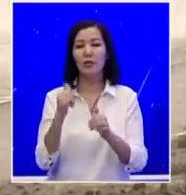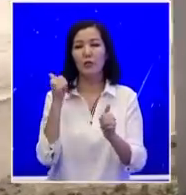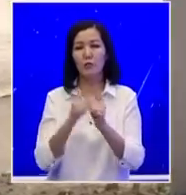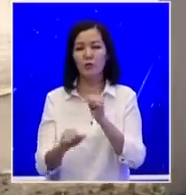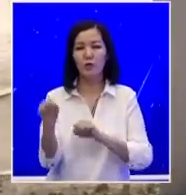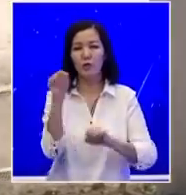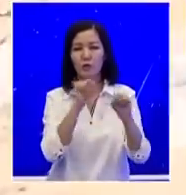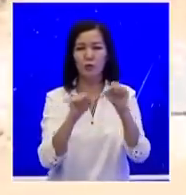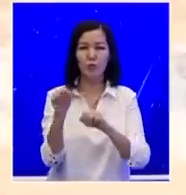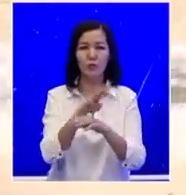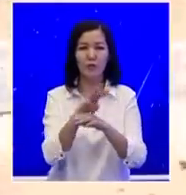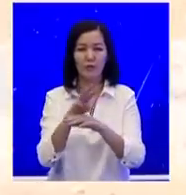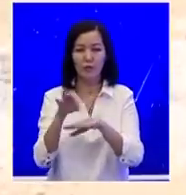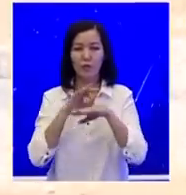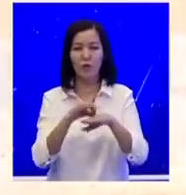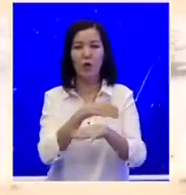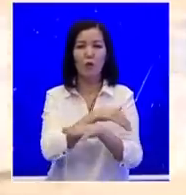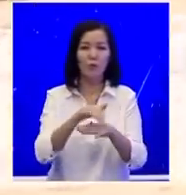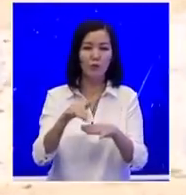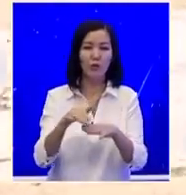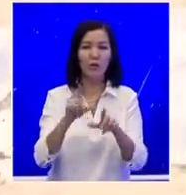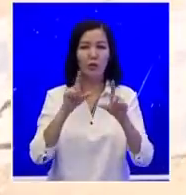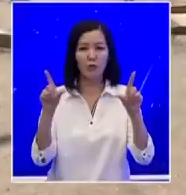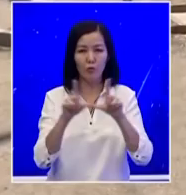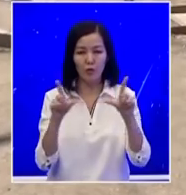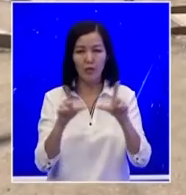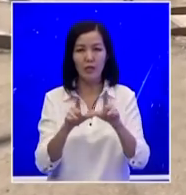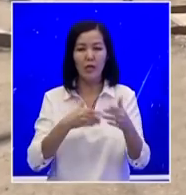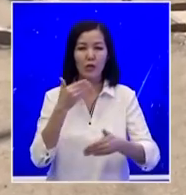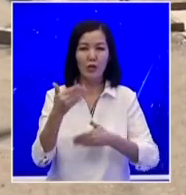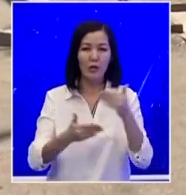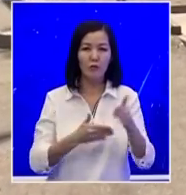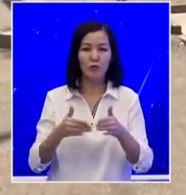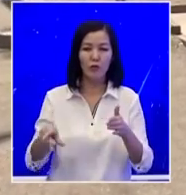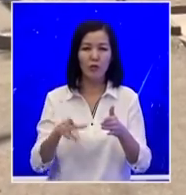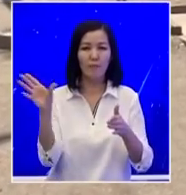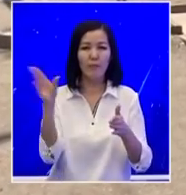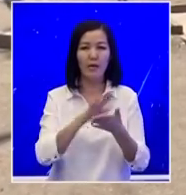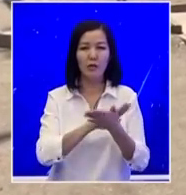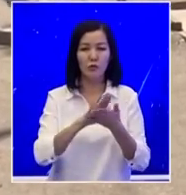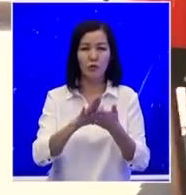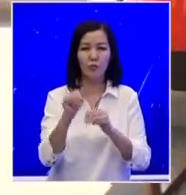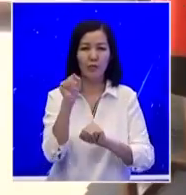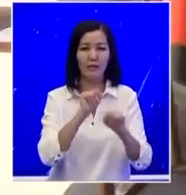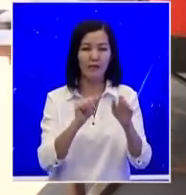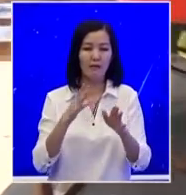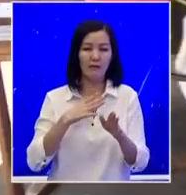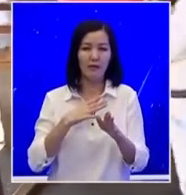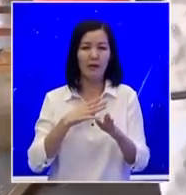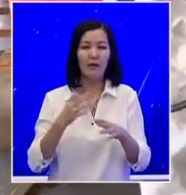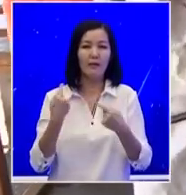дезинфекция шаралары қолға алынған. Көше бойлары мен дүкендер маңы, жаяу жүргіншілер жолы тегіс залалсыздандырылып жатыр. Тіпті